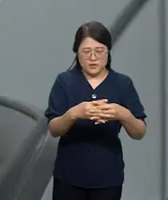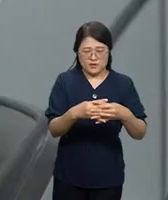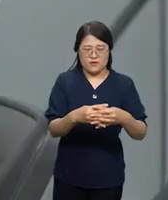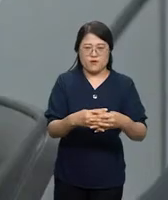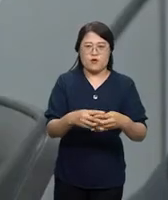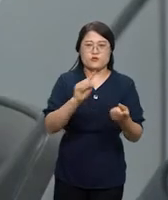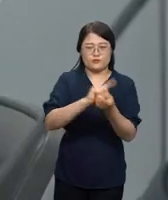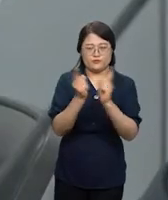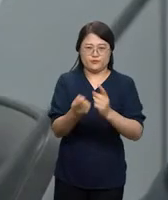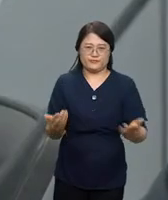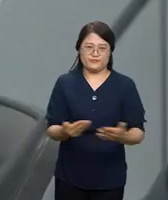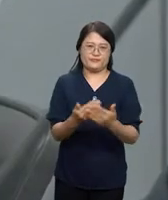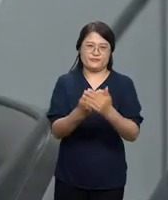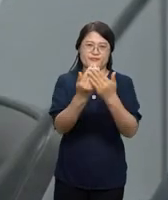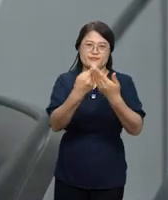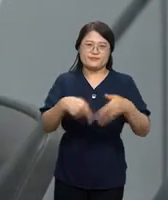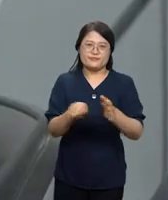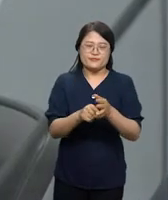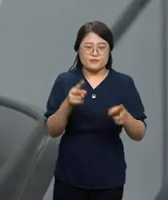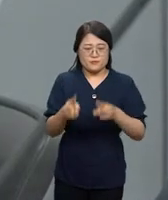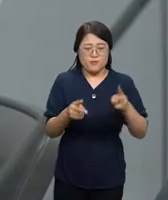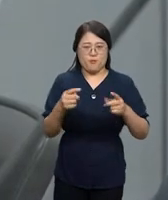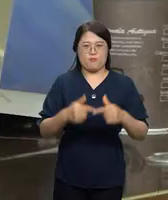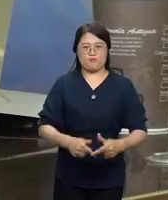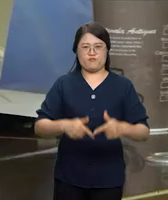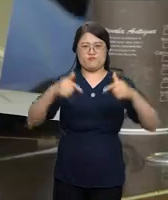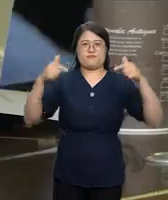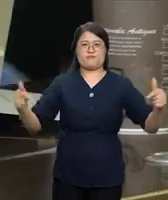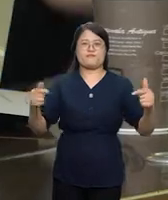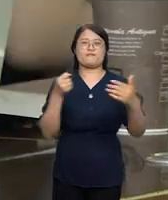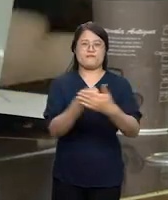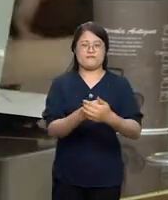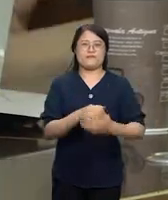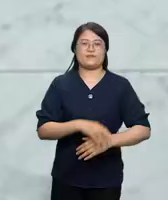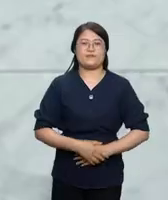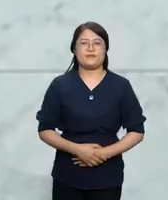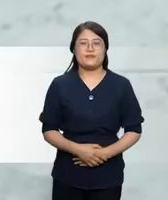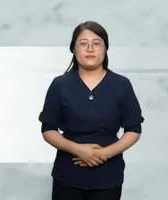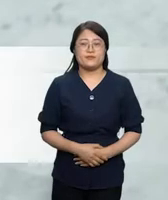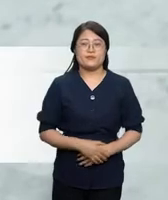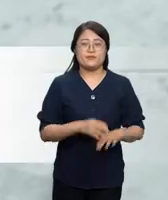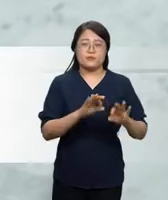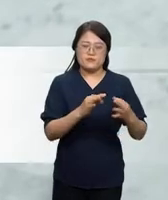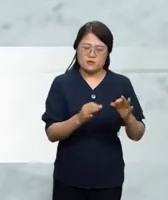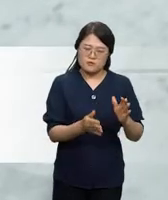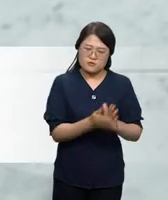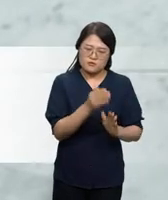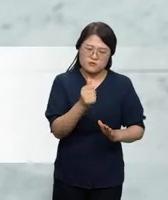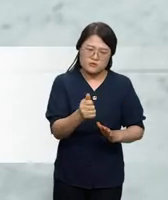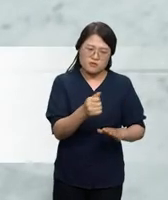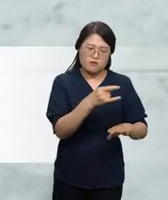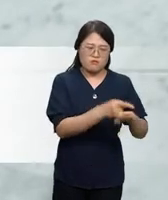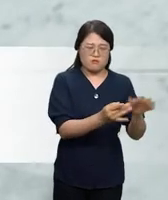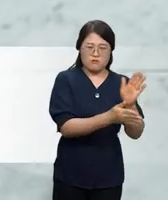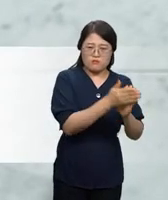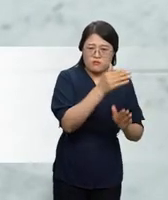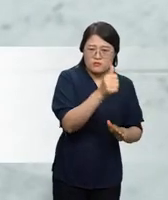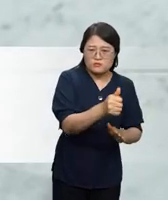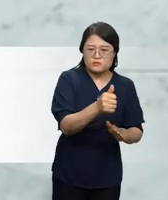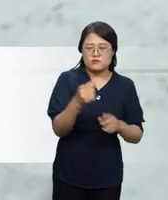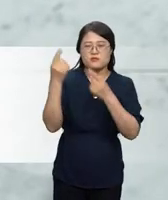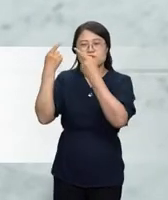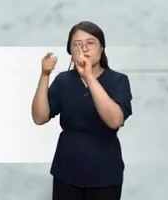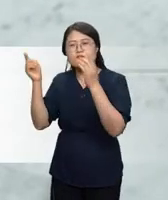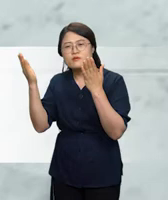구축하고 상호발전을 위한 협동사업 등을 확대해 나가기로 했습니다. 학과 관이 함께 협업을